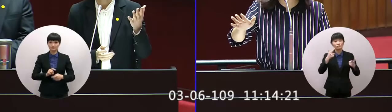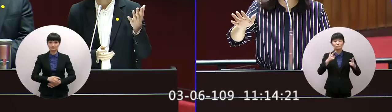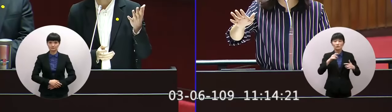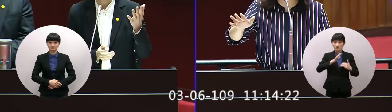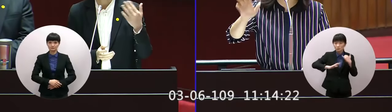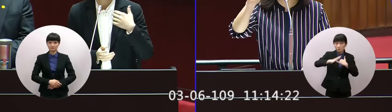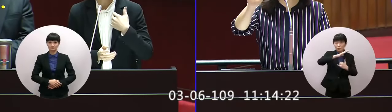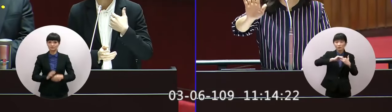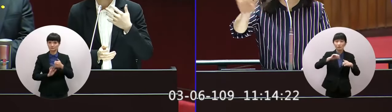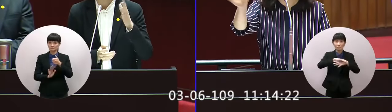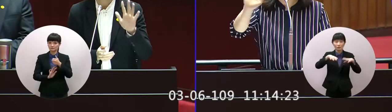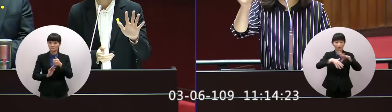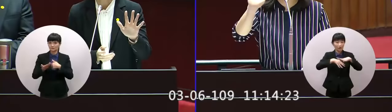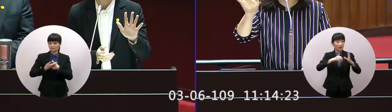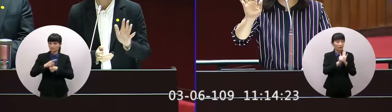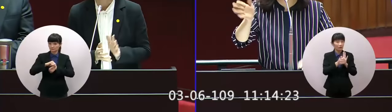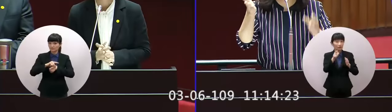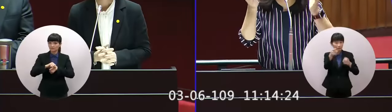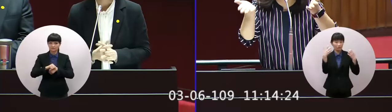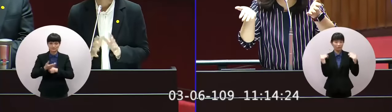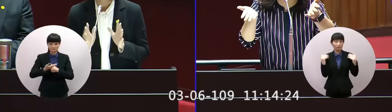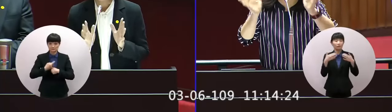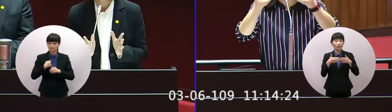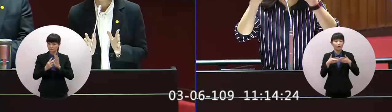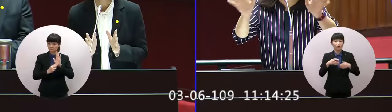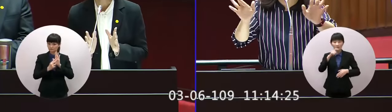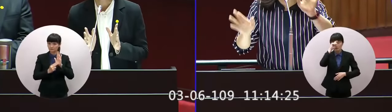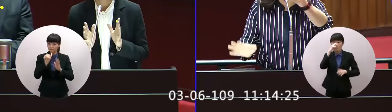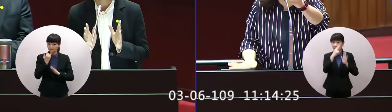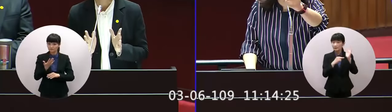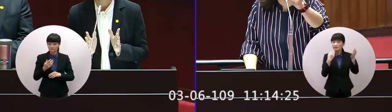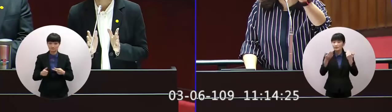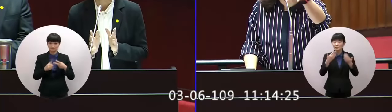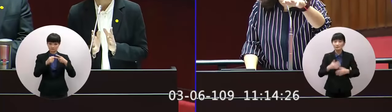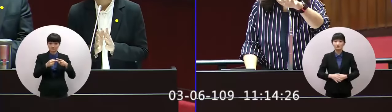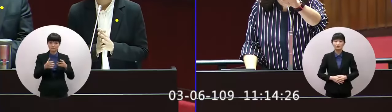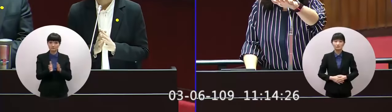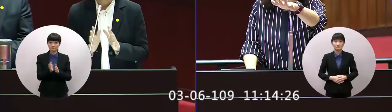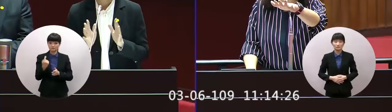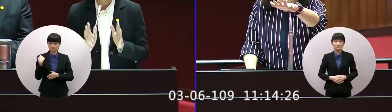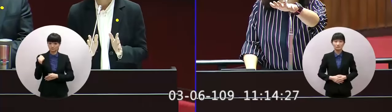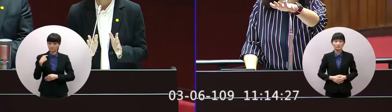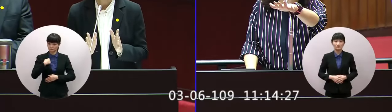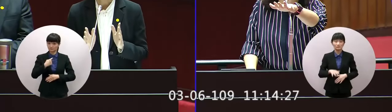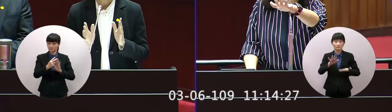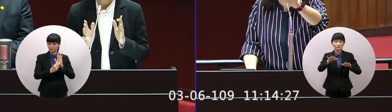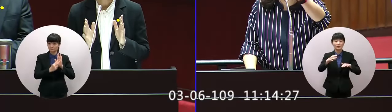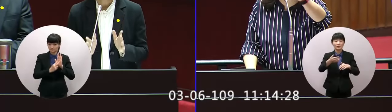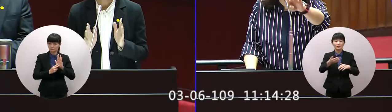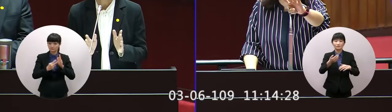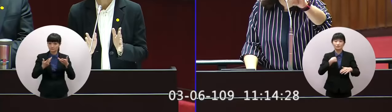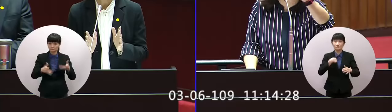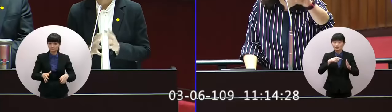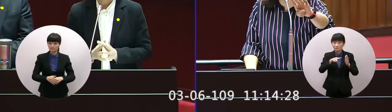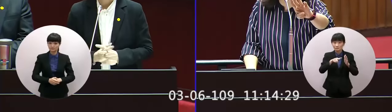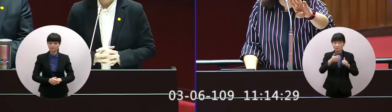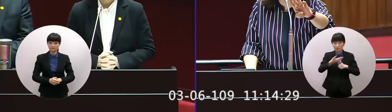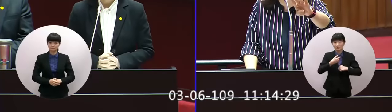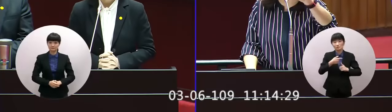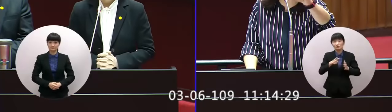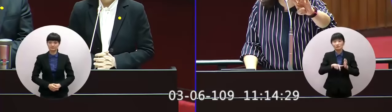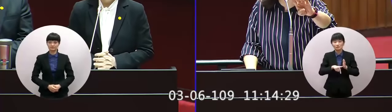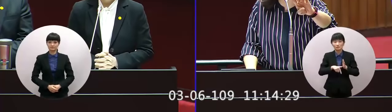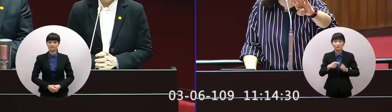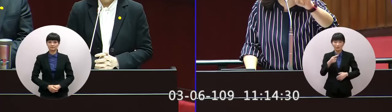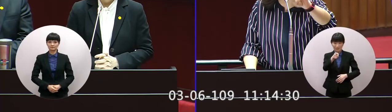是不是？ 所以这部分， 给我一点时间。第二部分， 我没有时间。这部分， 我们昨天已经有说明了。 请，对，对不起，是我的时间。你昨天有说